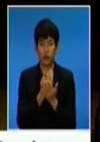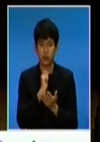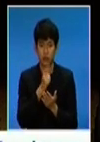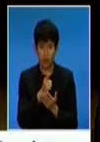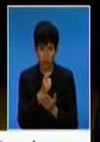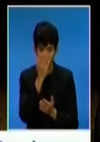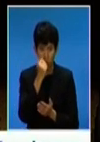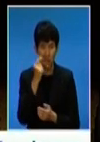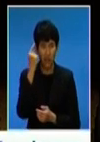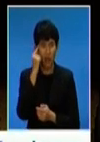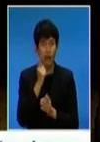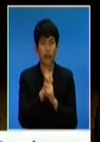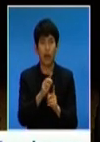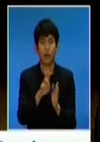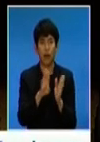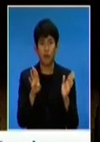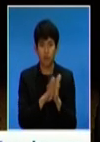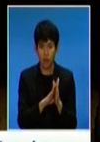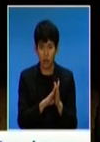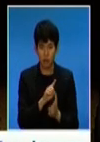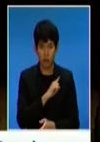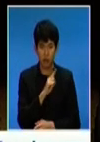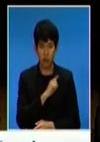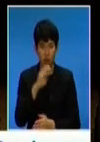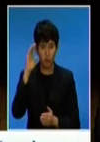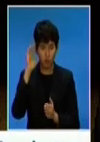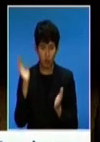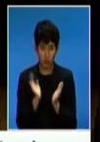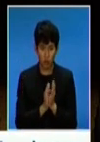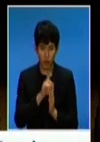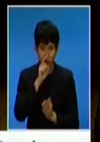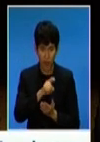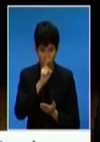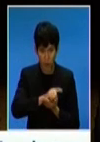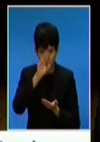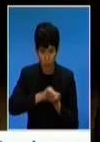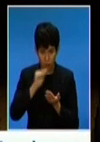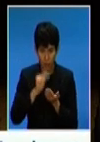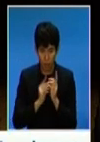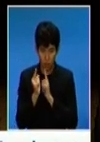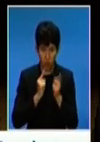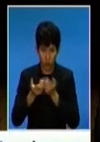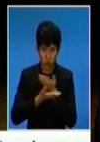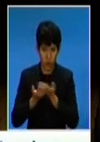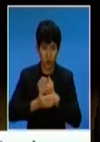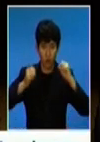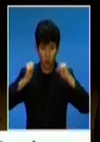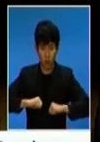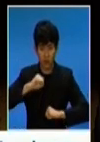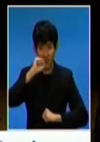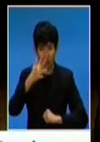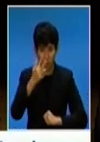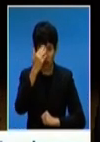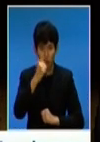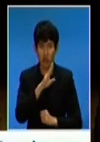ในระเบียบการตำรวจจะต้องให้พนักงานสอบสวนจัดให้มีการทำความตกลงกันอย่างน้อยสัก 2-3 ครั้งต่อเมื่อตกล